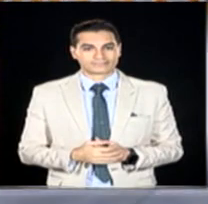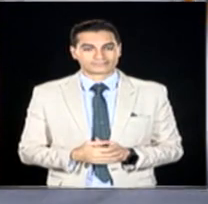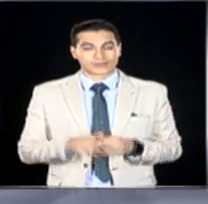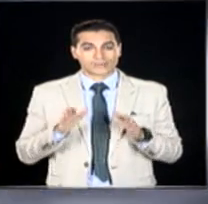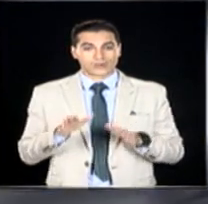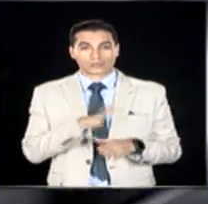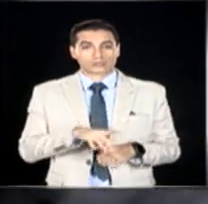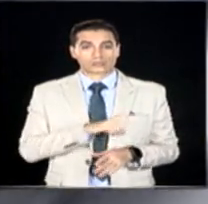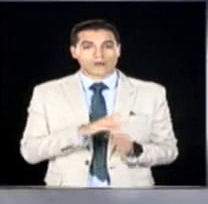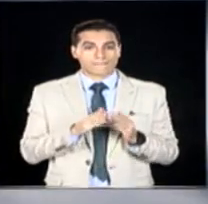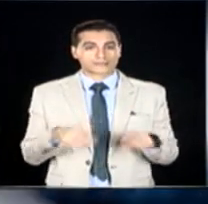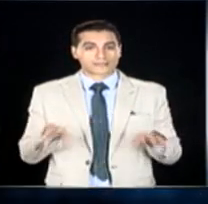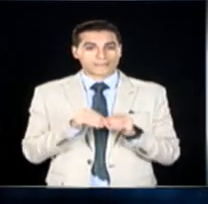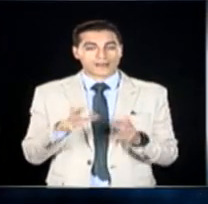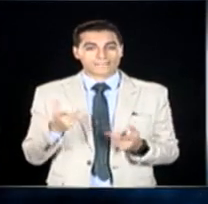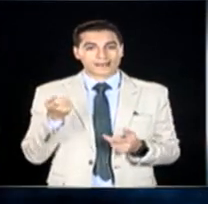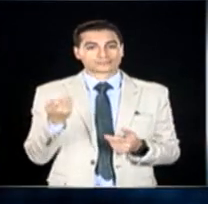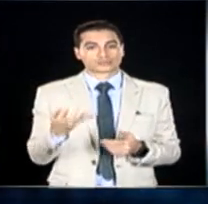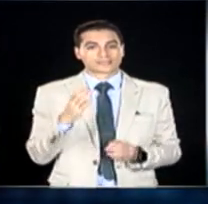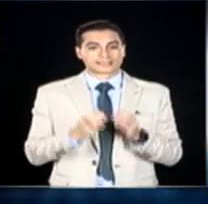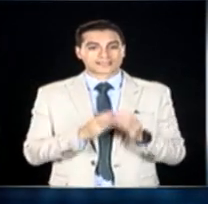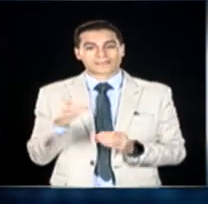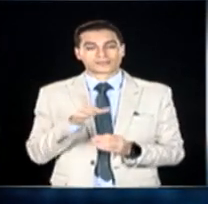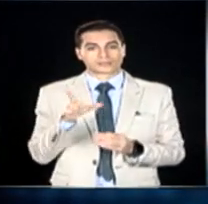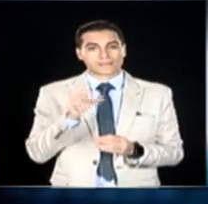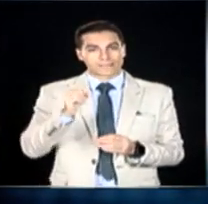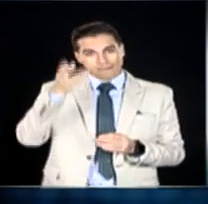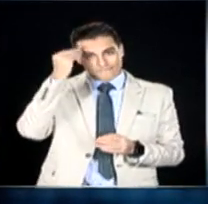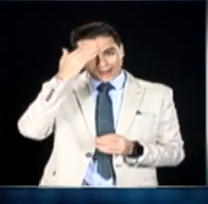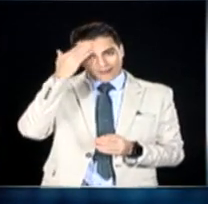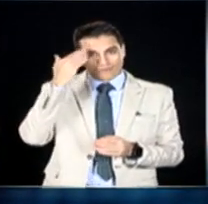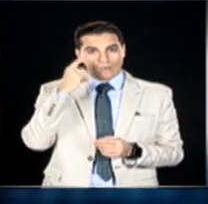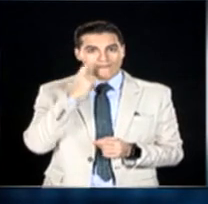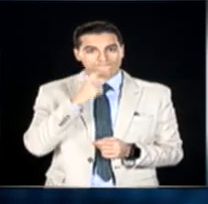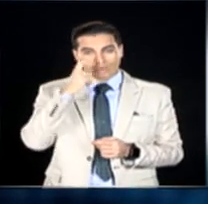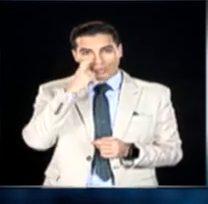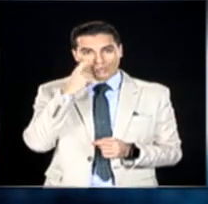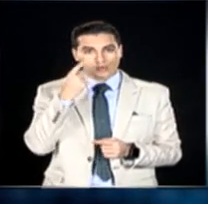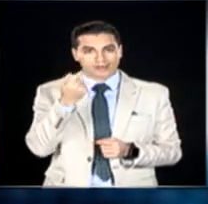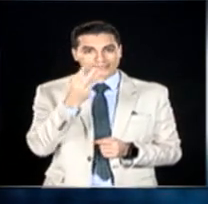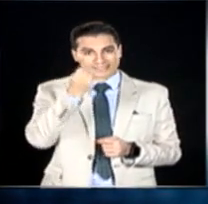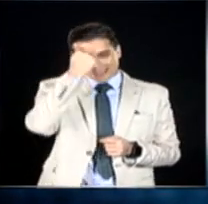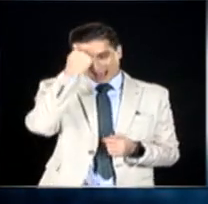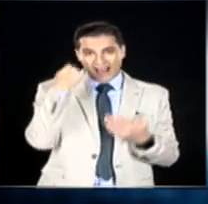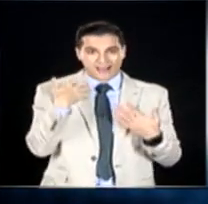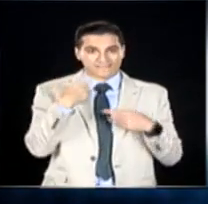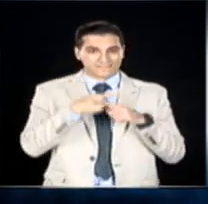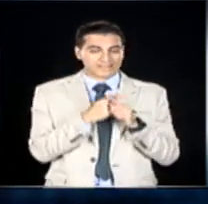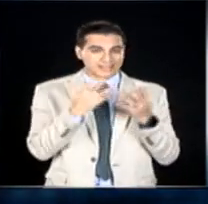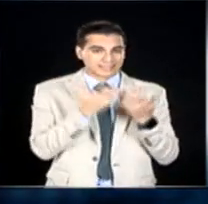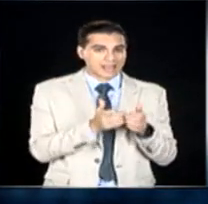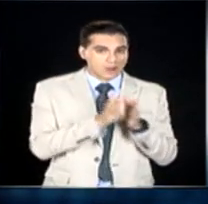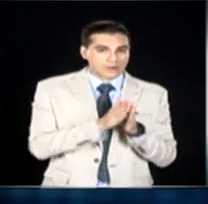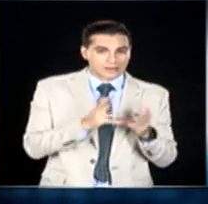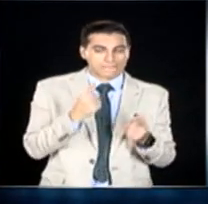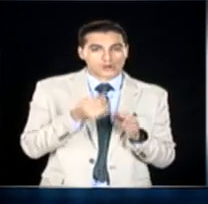وبكده طلاب مصر جمعوا 35 نقطة في فقرة المعرفة والفنون، وكل نقطة ب 30,000 جنيه بما